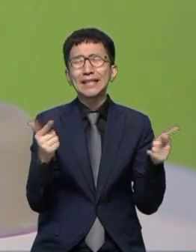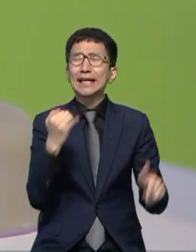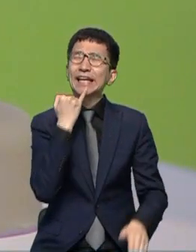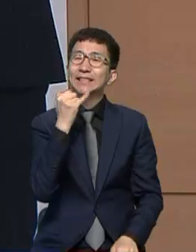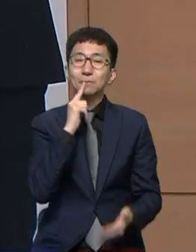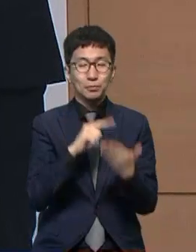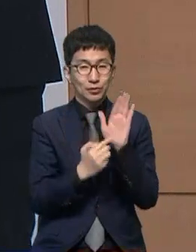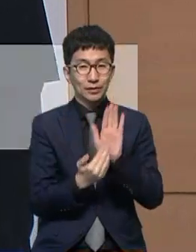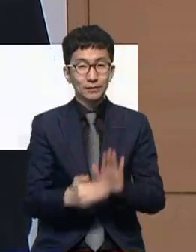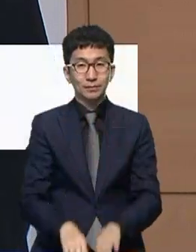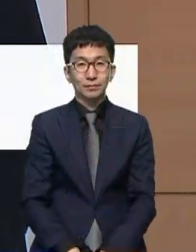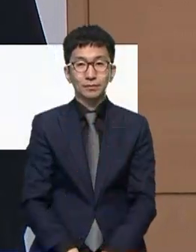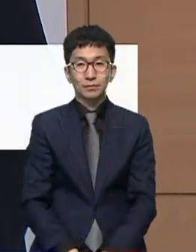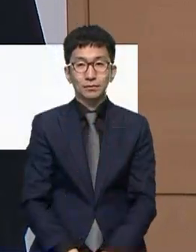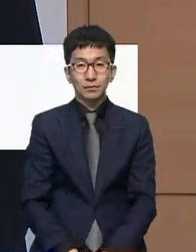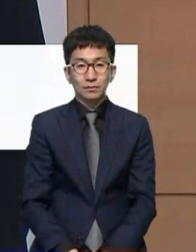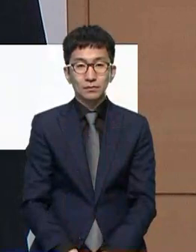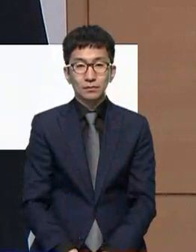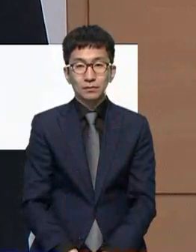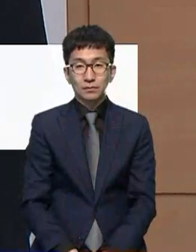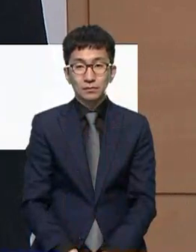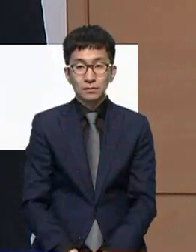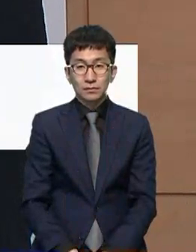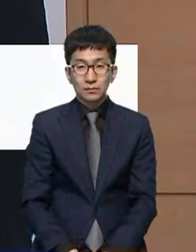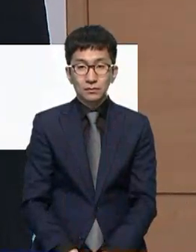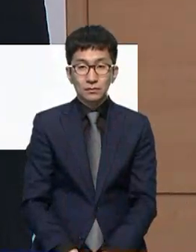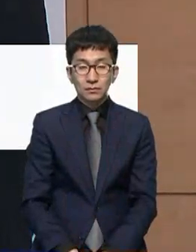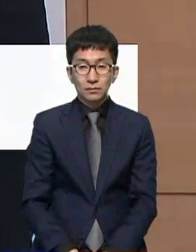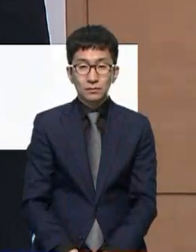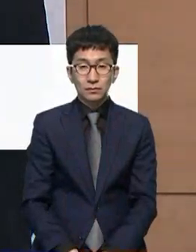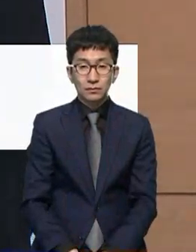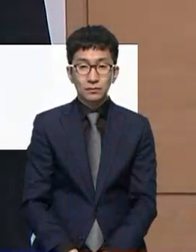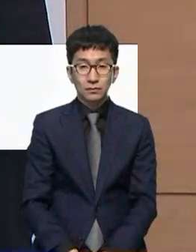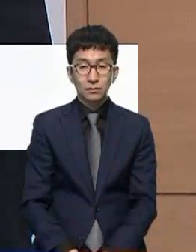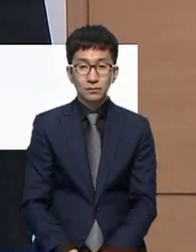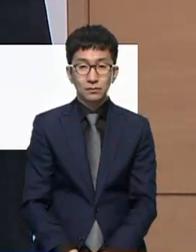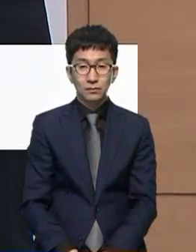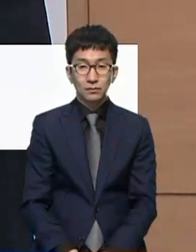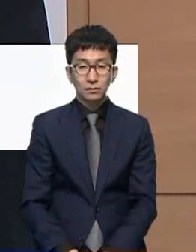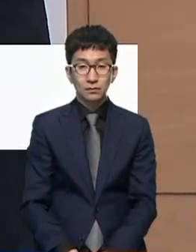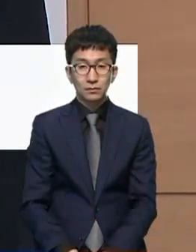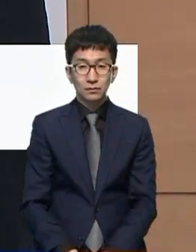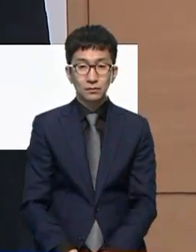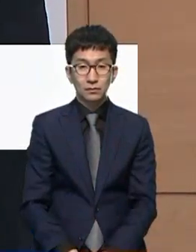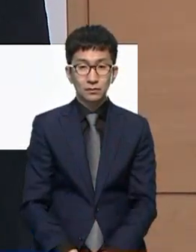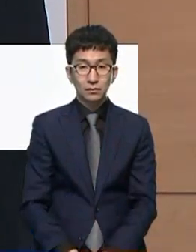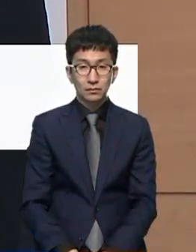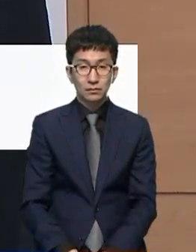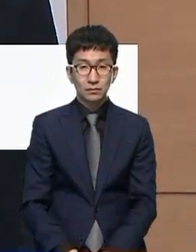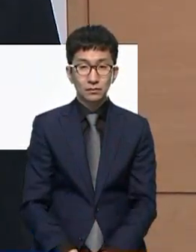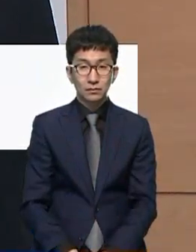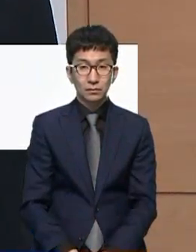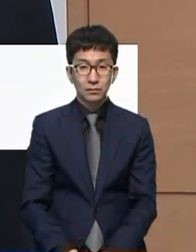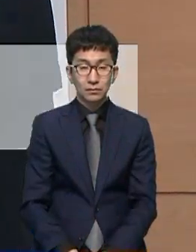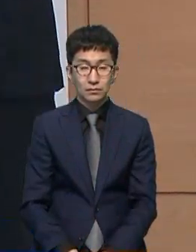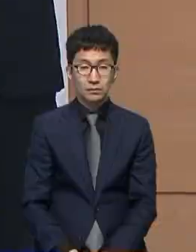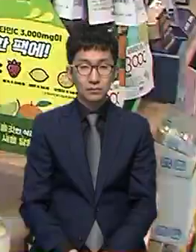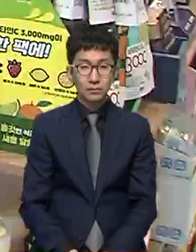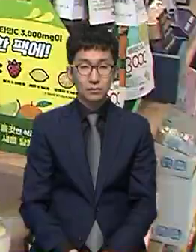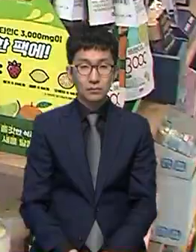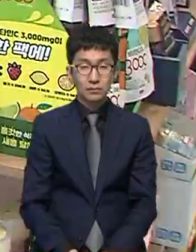설명했습니다. 환자 발생이 많더라도 어느 정도 숫자에서 꾸준히 생긴다면 문제가 없을